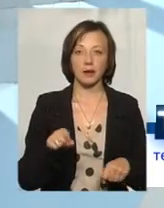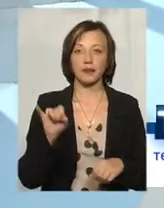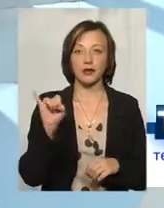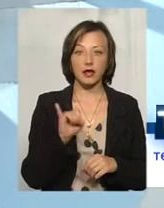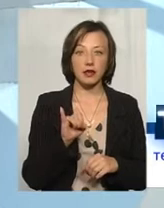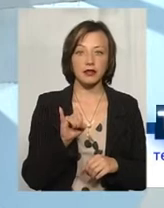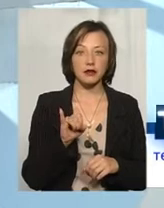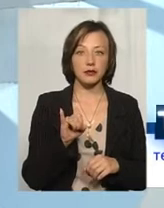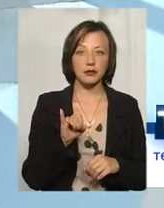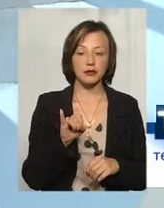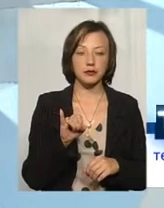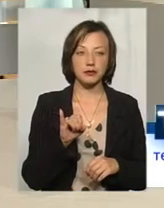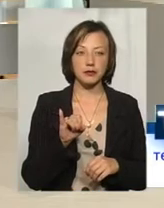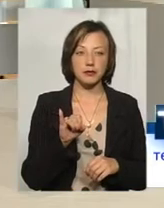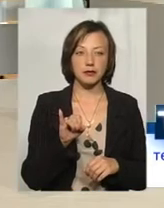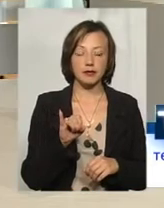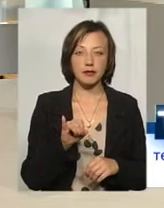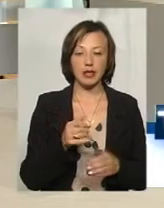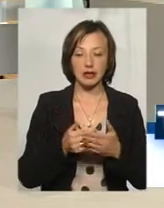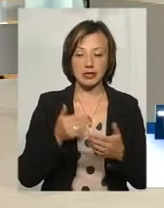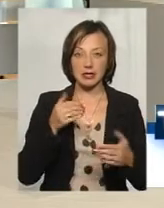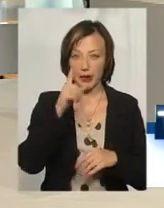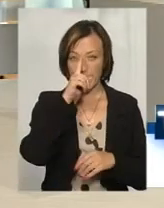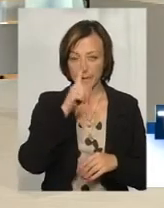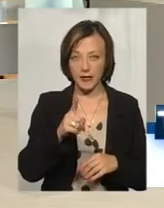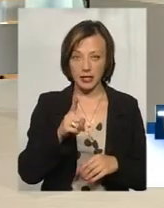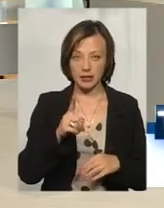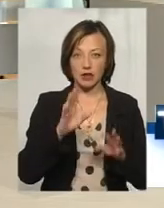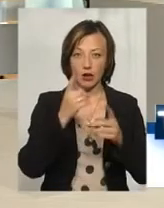І за місяць